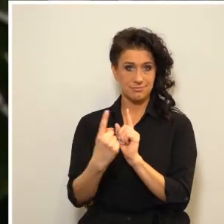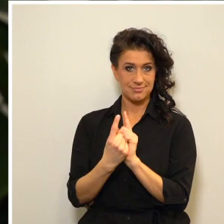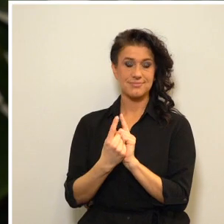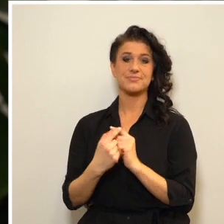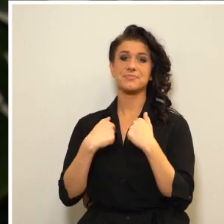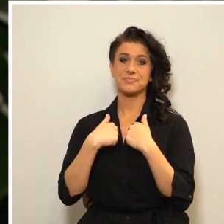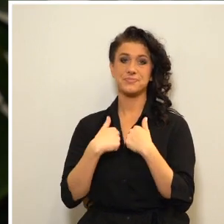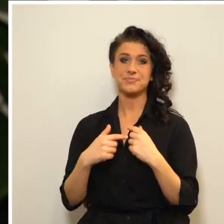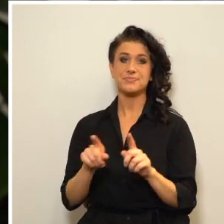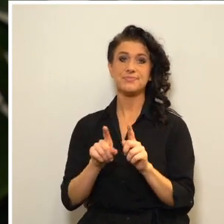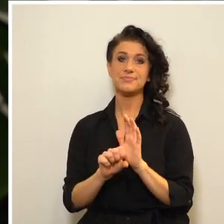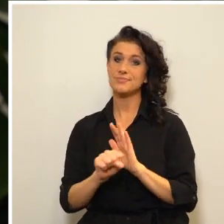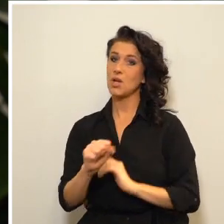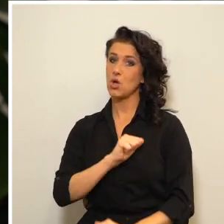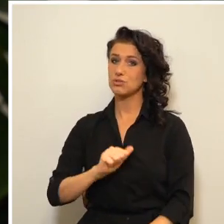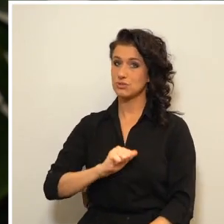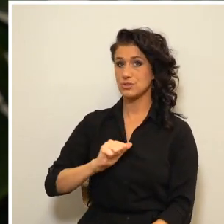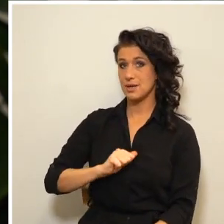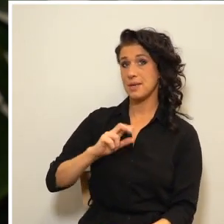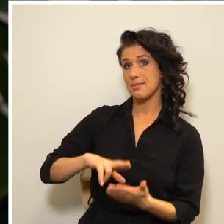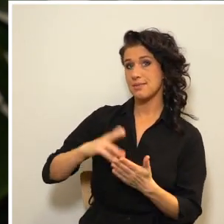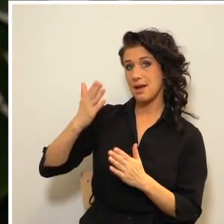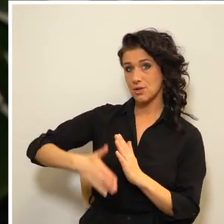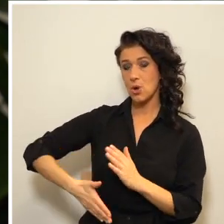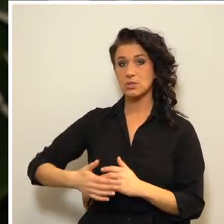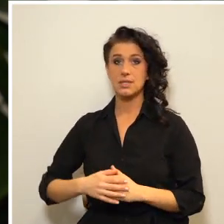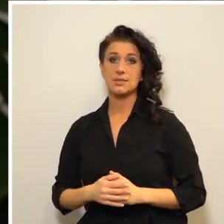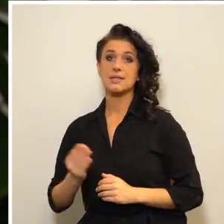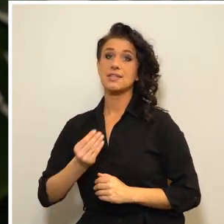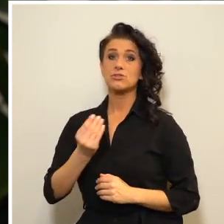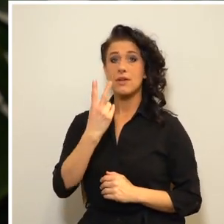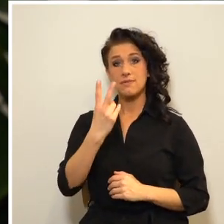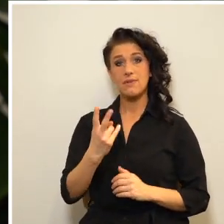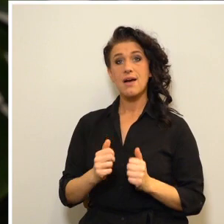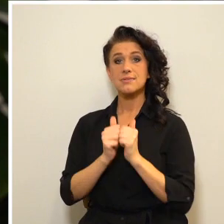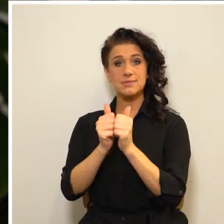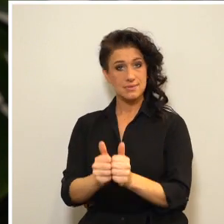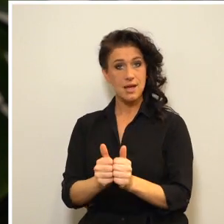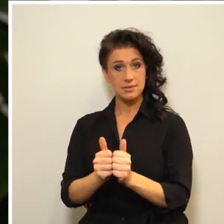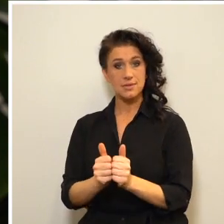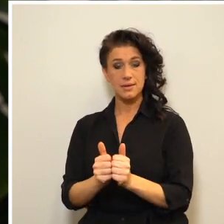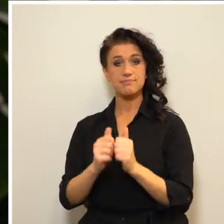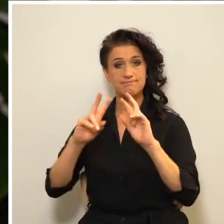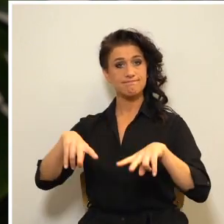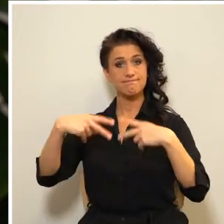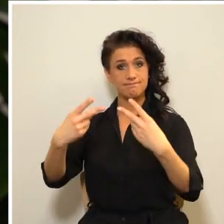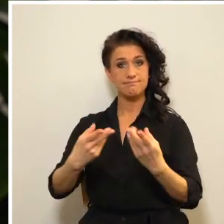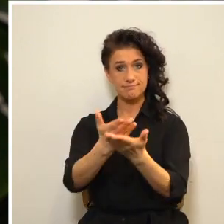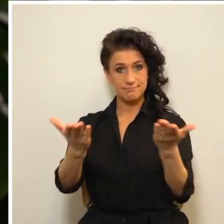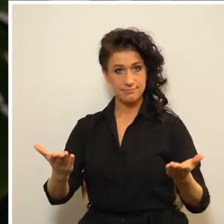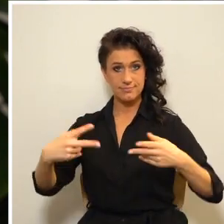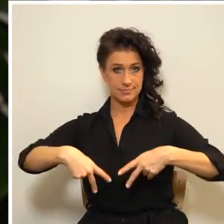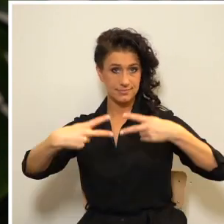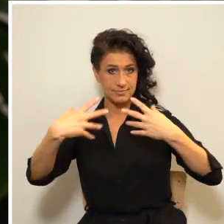Ja od siebie na koniec dwa zdania Jeśli jeśli mogę przekazać Naszym Naszym